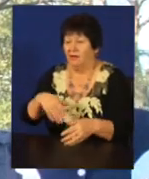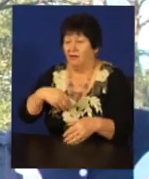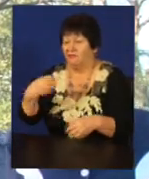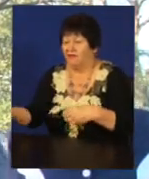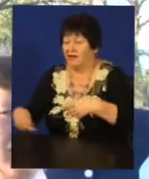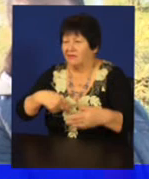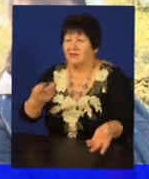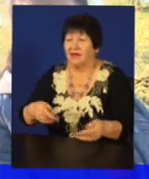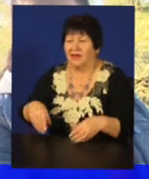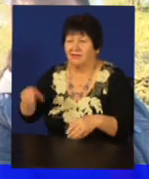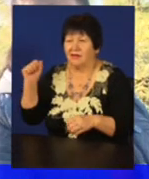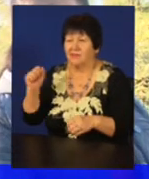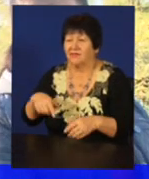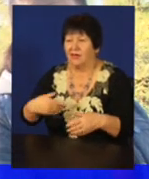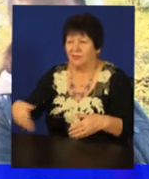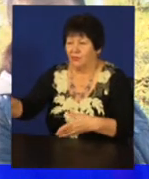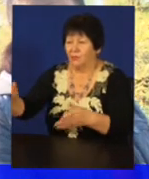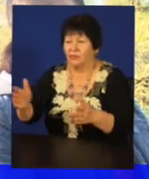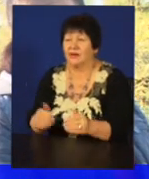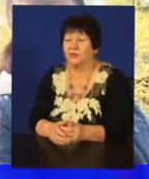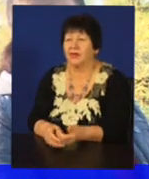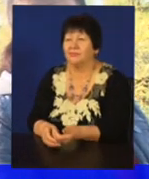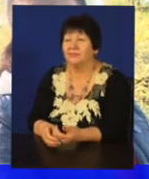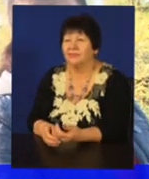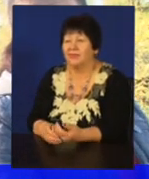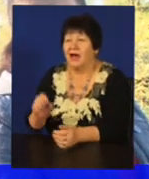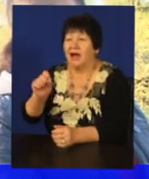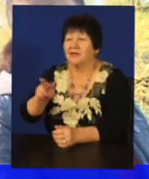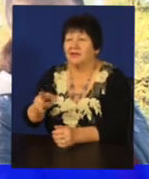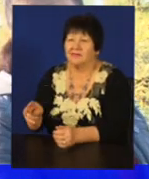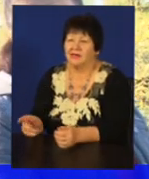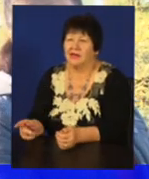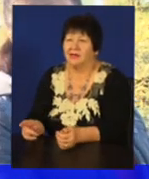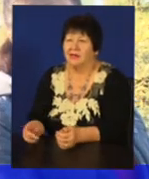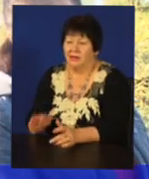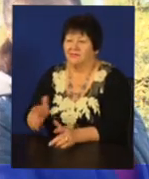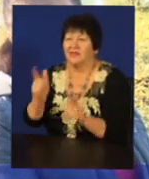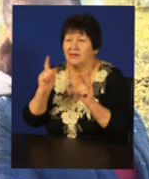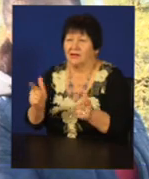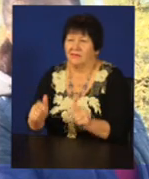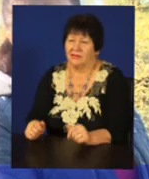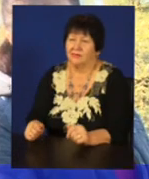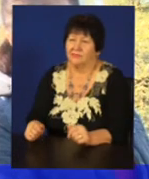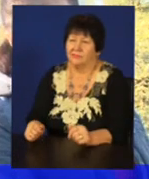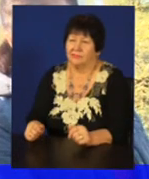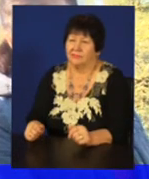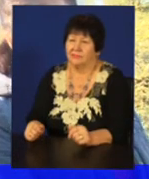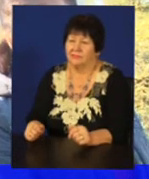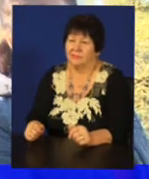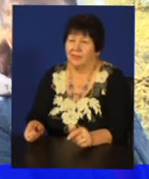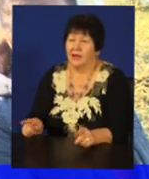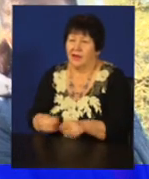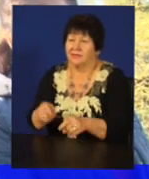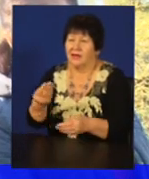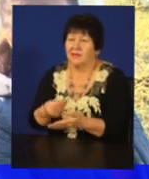мешки по дороге. А Чебешлини платит по 11 лей за человека в месяц. Вы тоже согласны с этой ценой же? Да, цена как